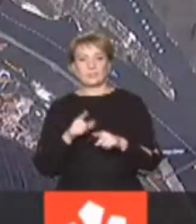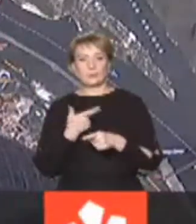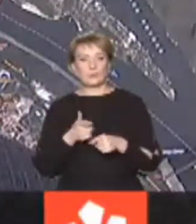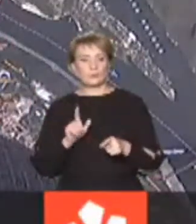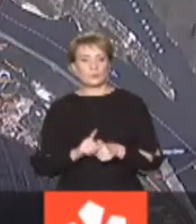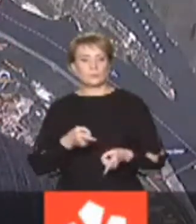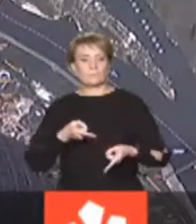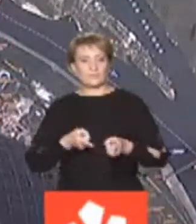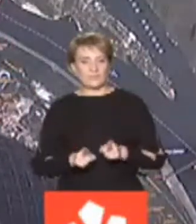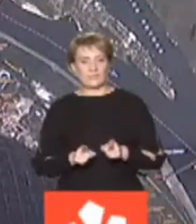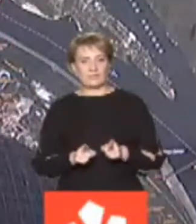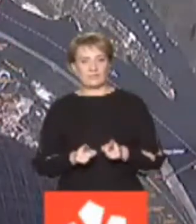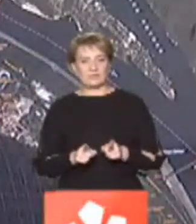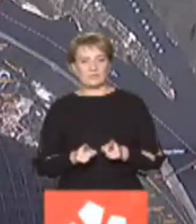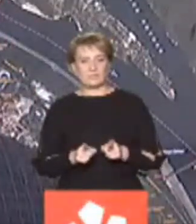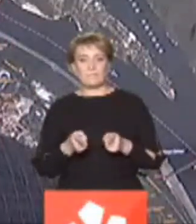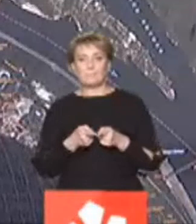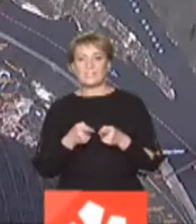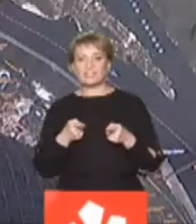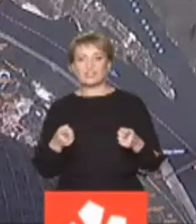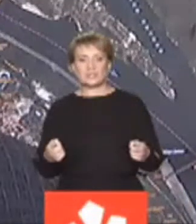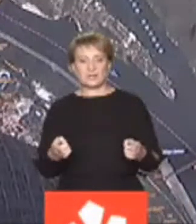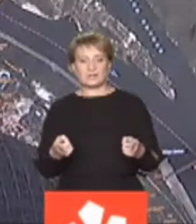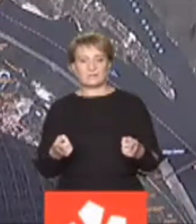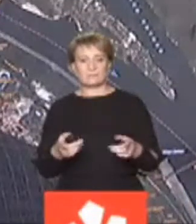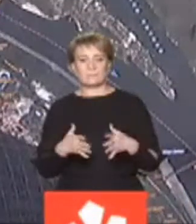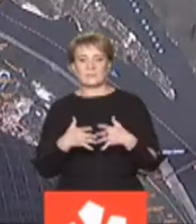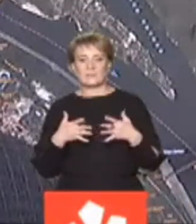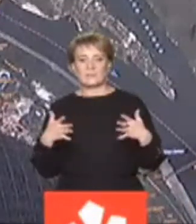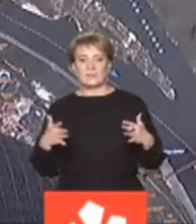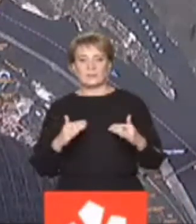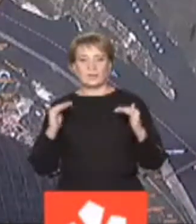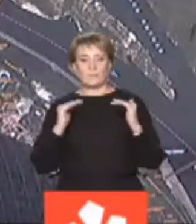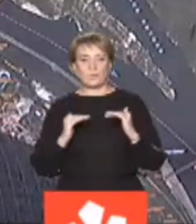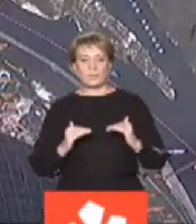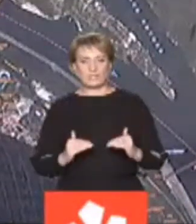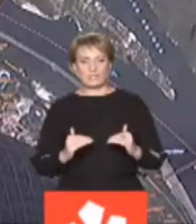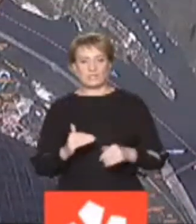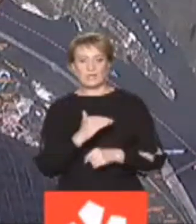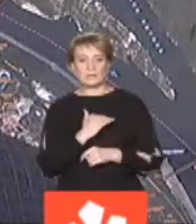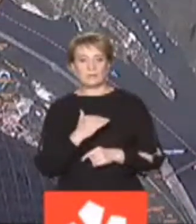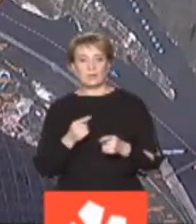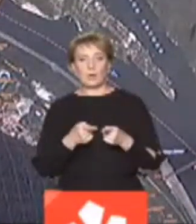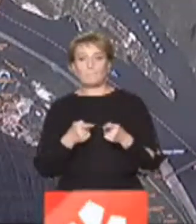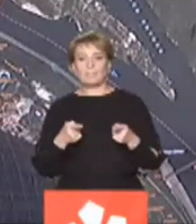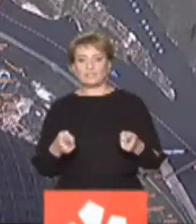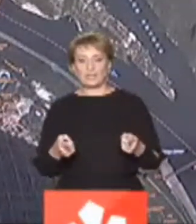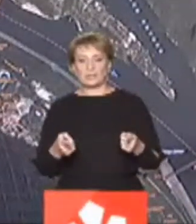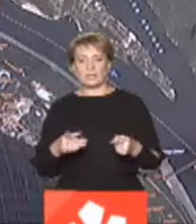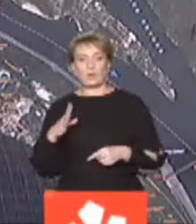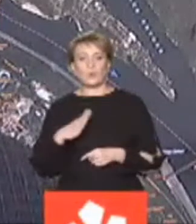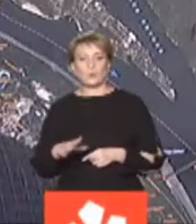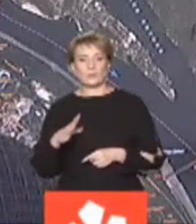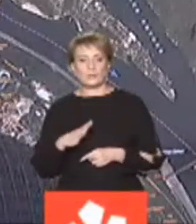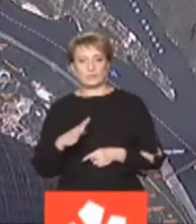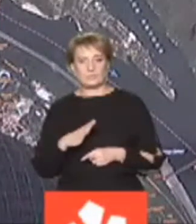дуже ефективна, якраз під час невеличкого пониження температури і під час